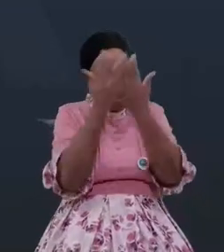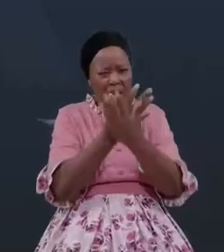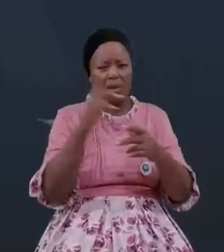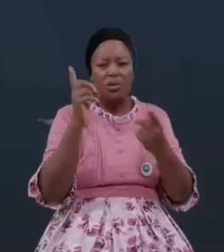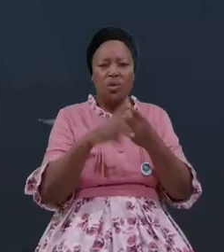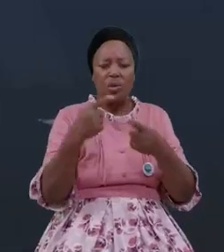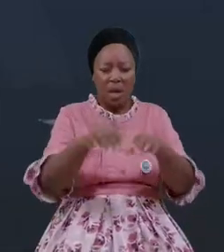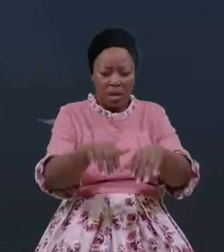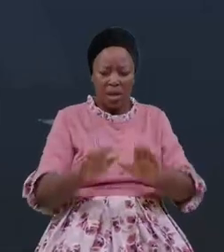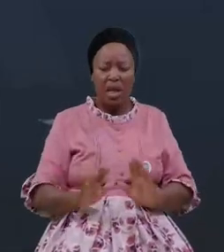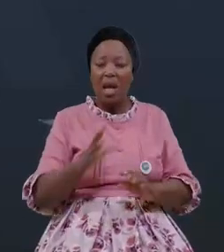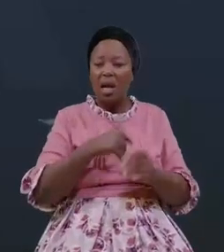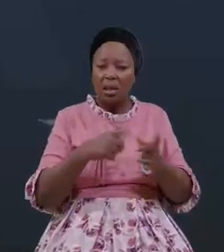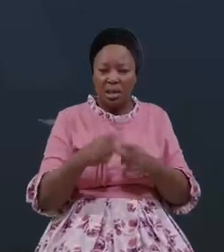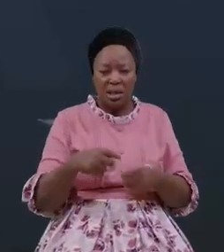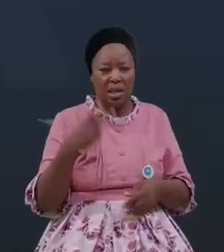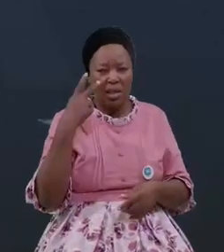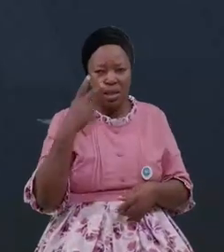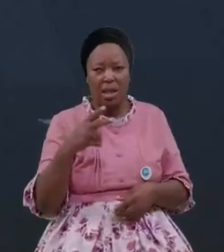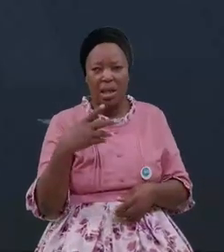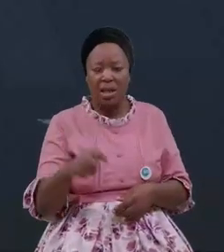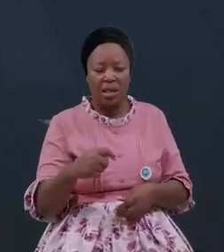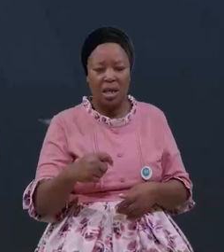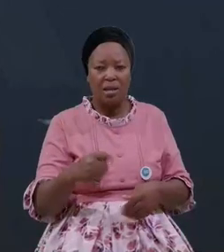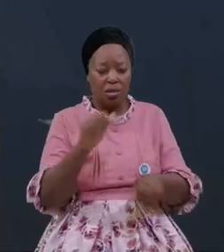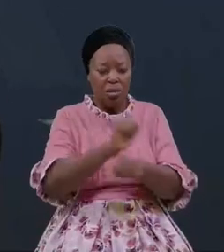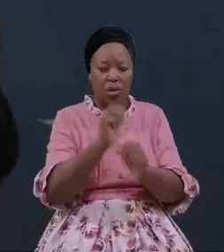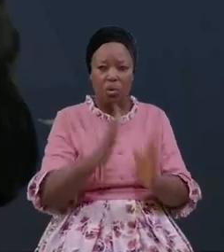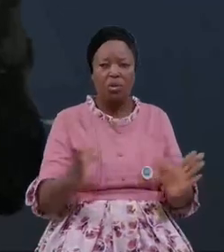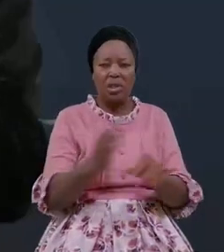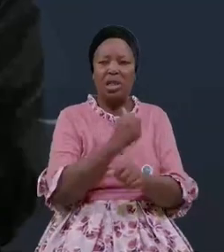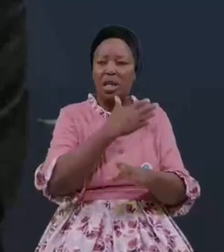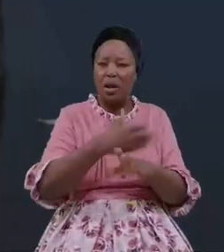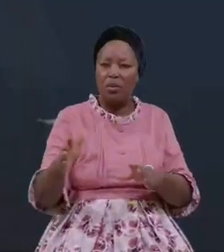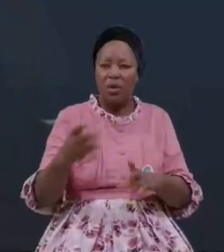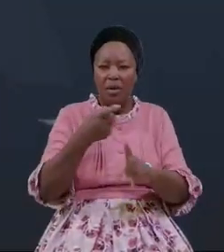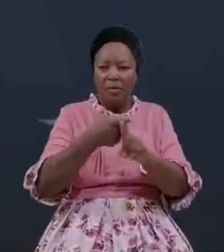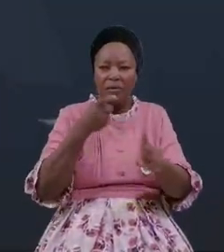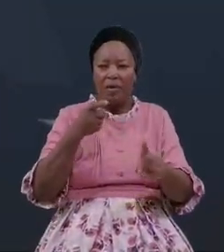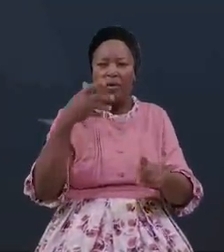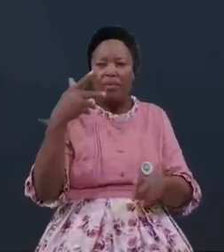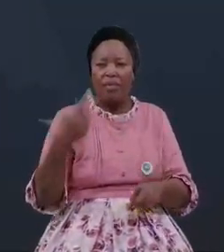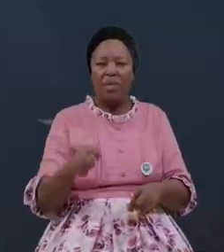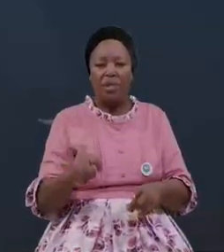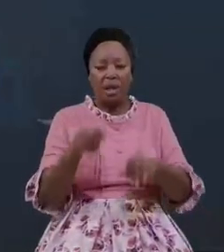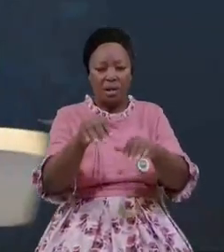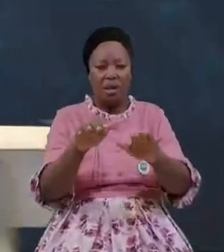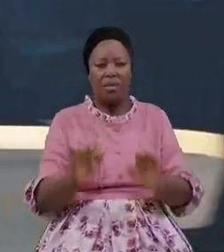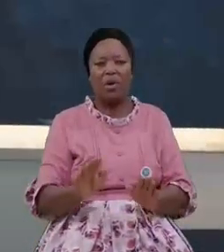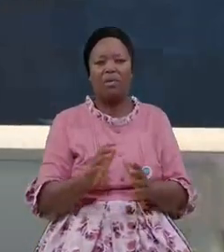matin comme et faisait encore oboscure et elle vit que la pierre était au